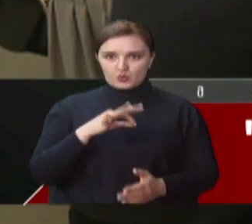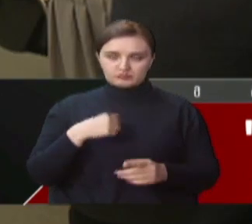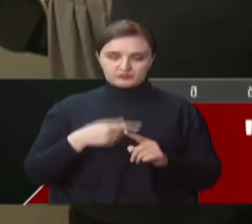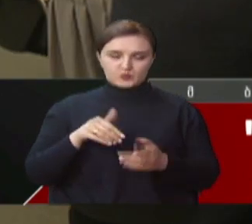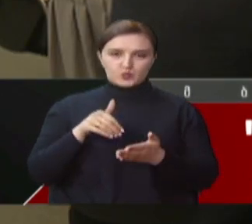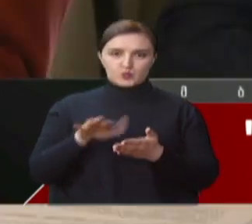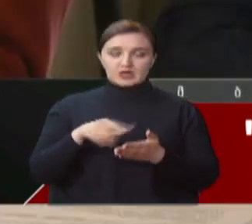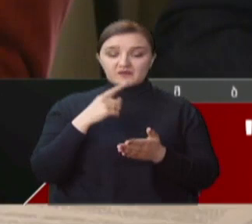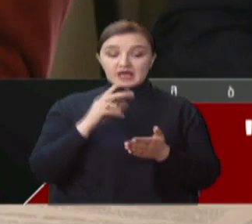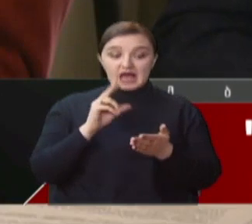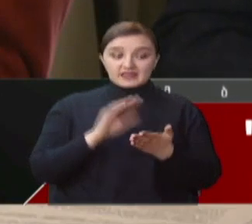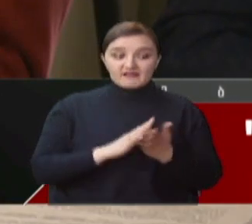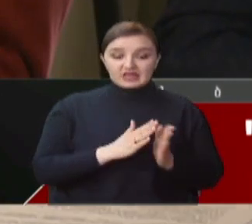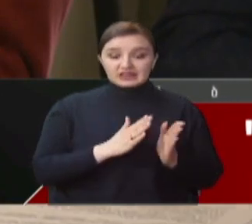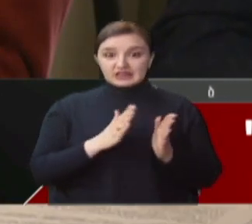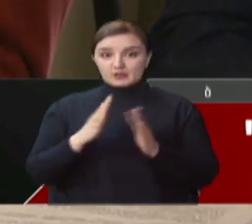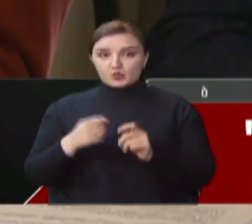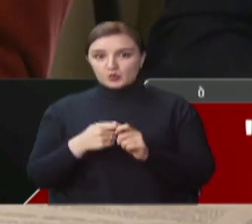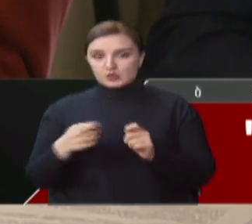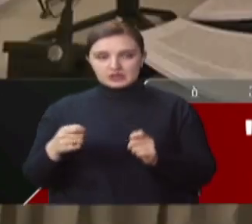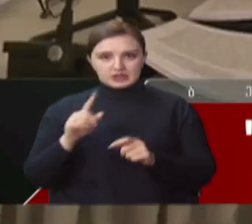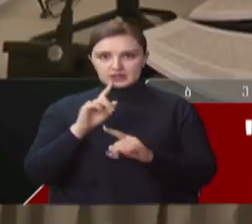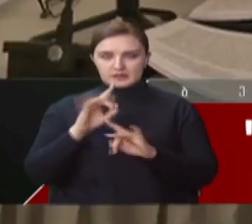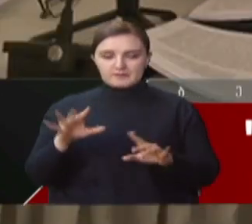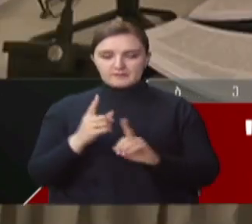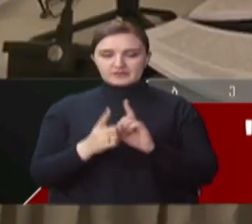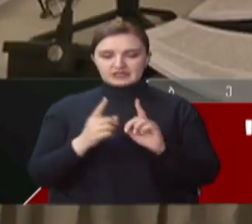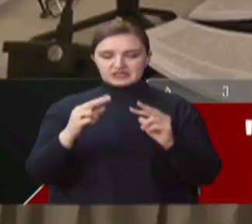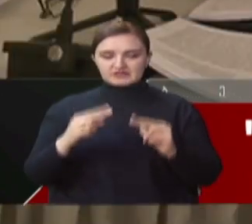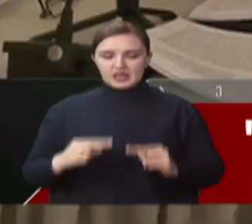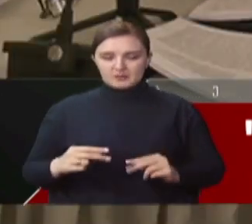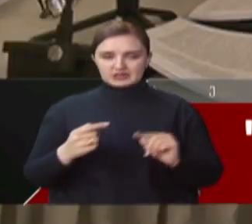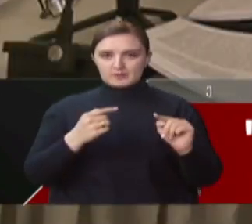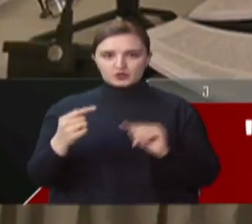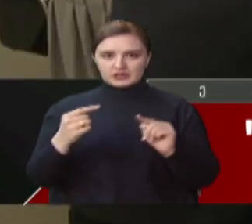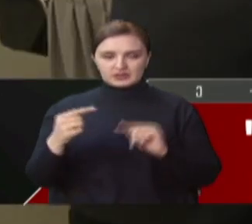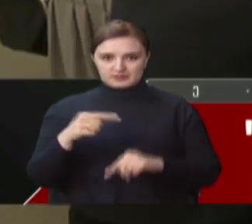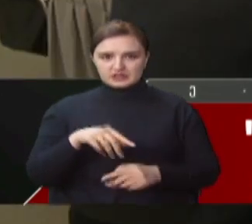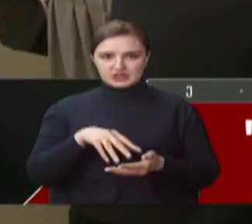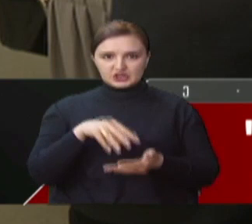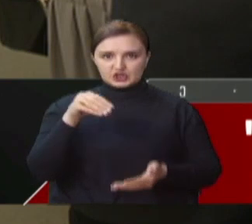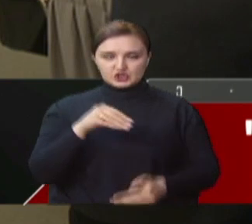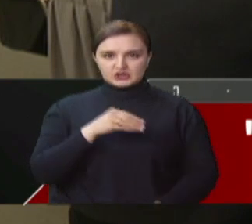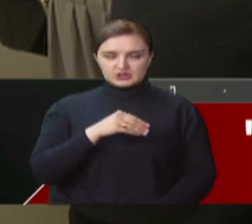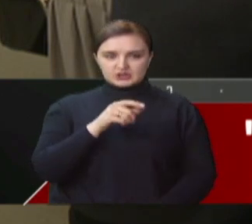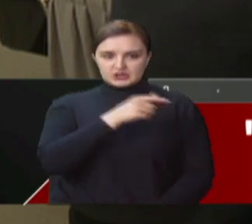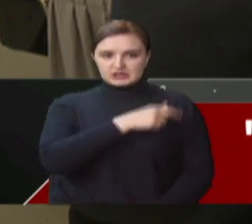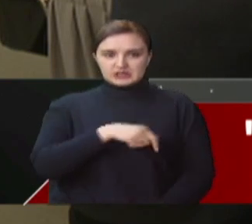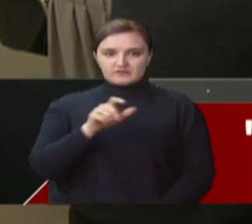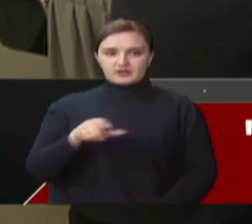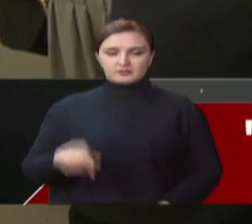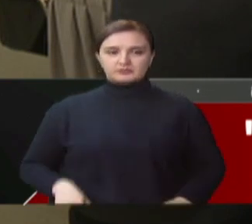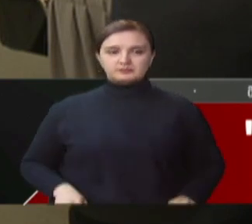ეს გადავადების საფუძველი აღარ იქნება. Აღნიშნულ ცვლილებას აპროტესტებენ გირჩის წევრები. Სამხედრო სავალდებულო სამსახურის